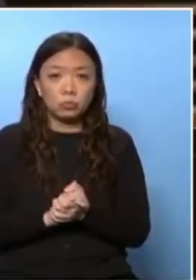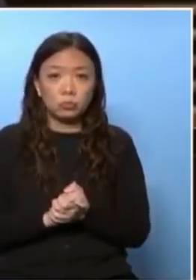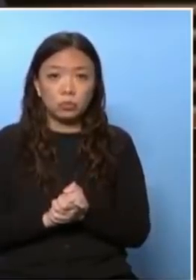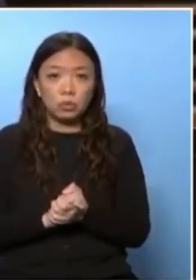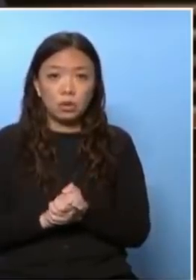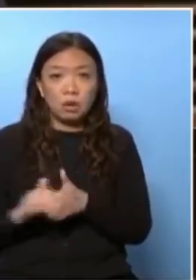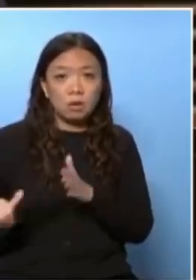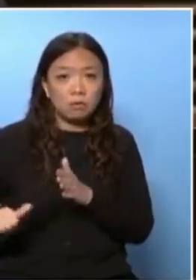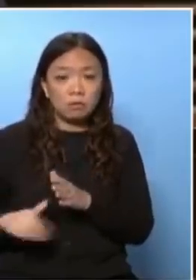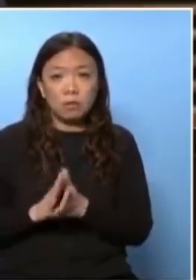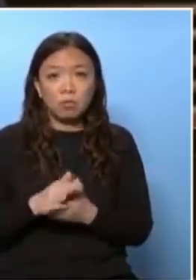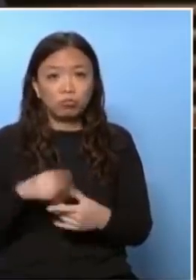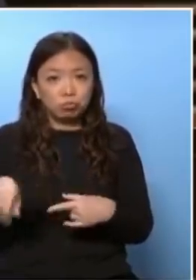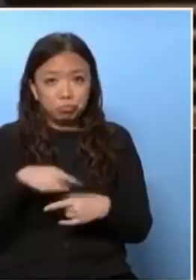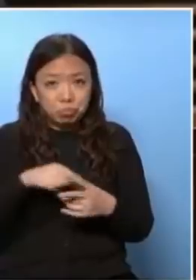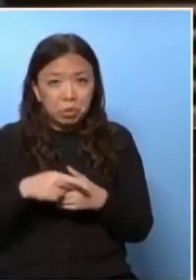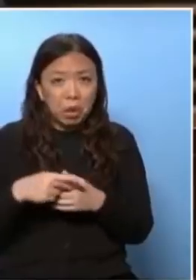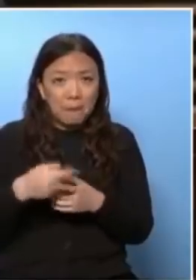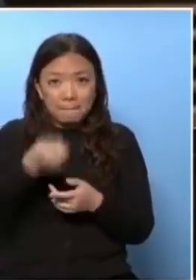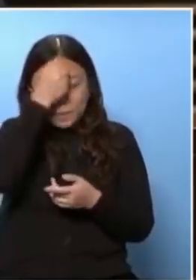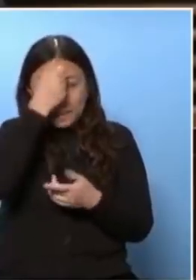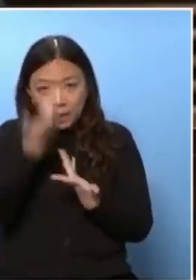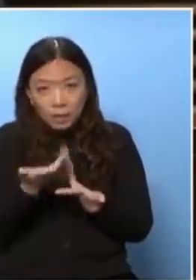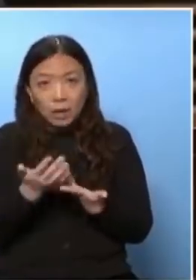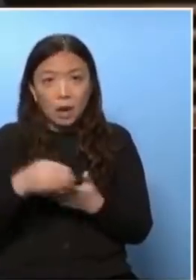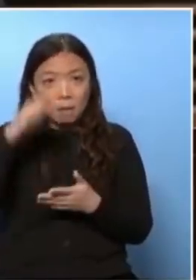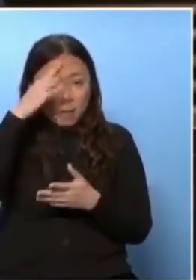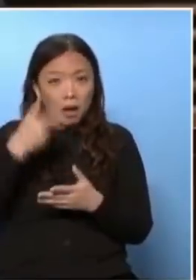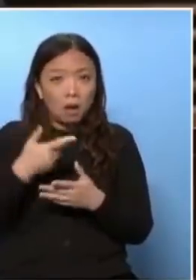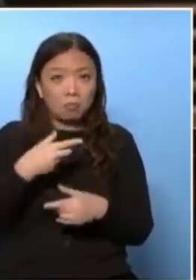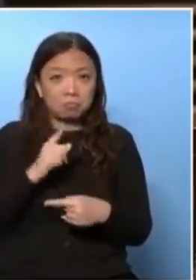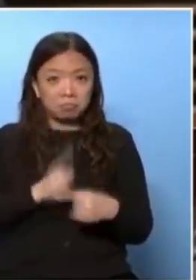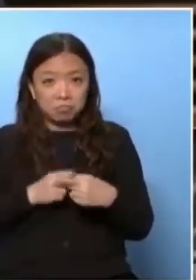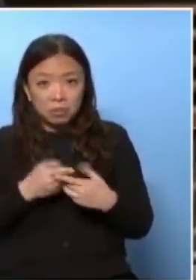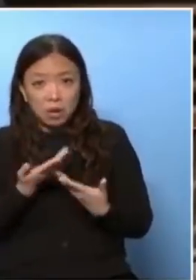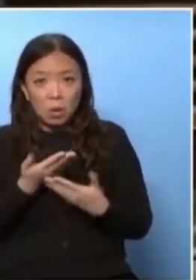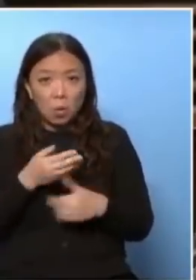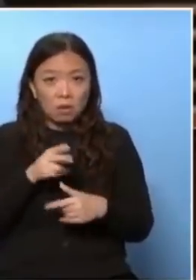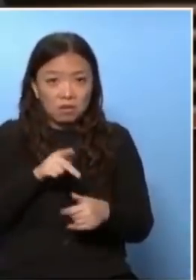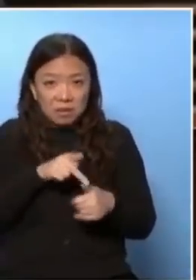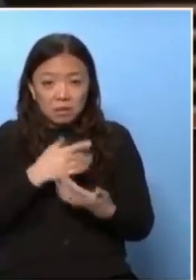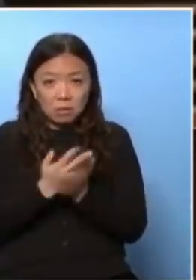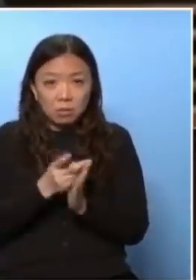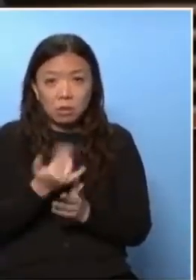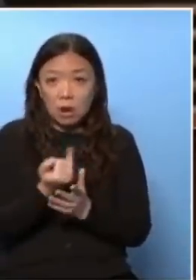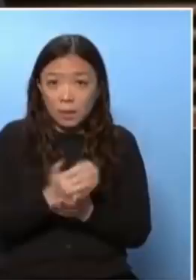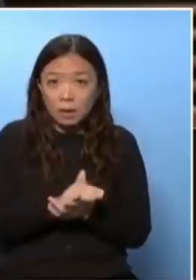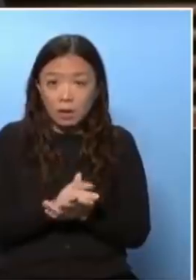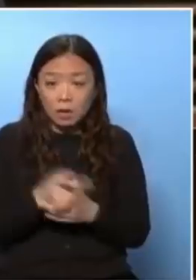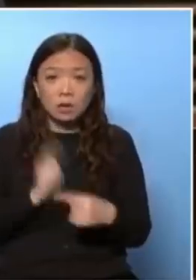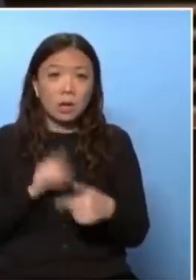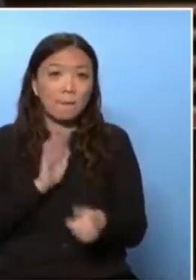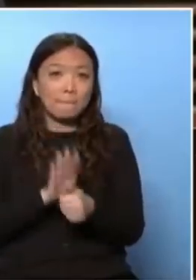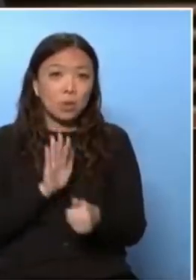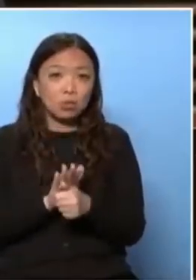那些自大才疏的執法人員會不會就鑽空子呢？這些 其實是以保障市民的角度出發，